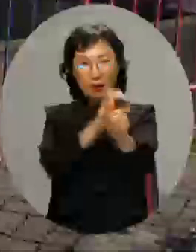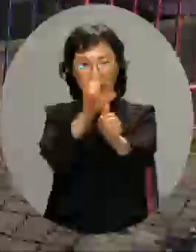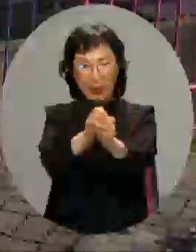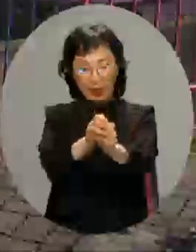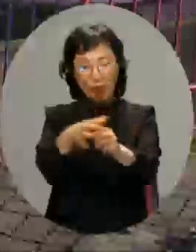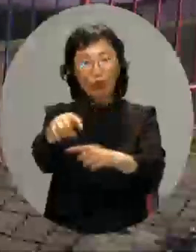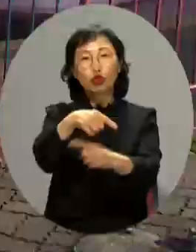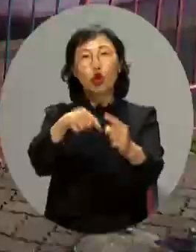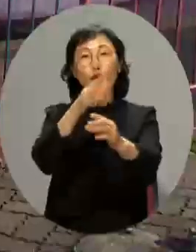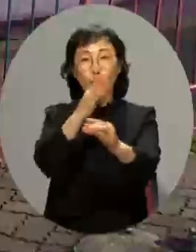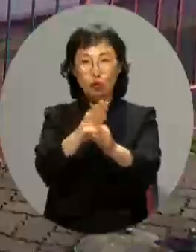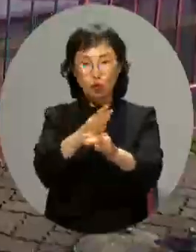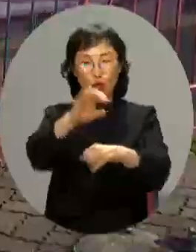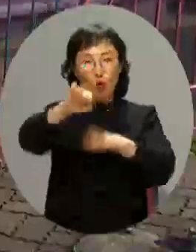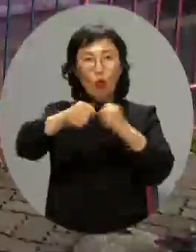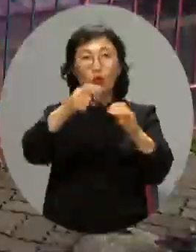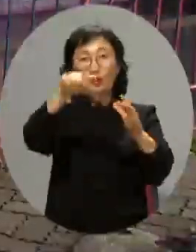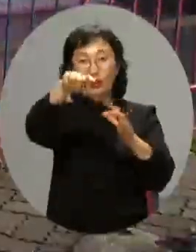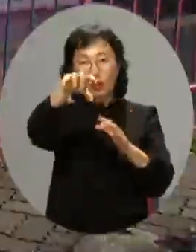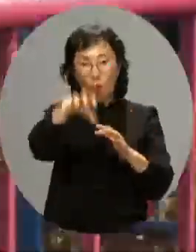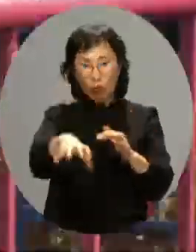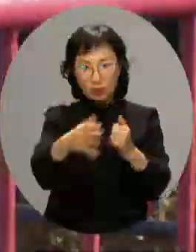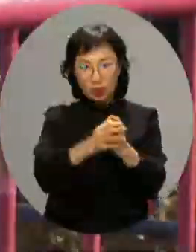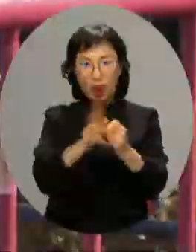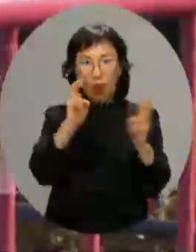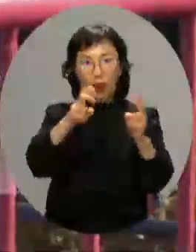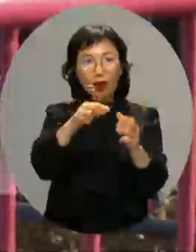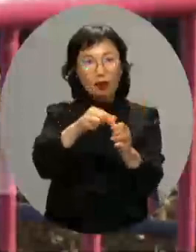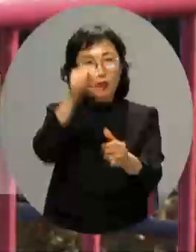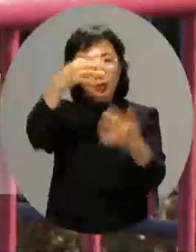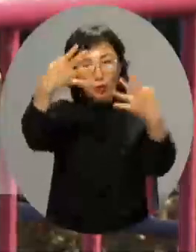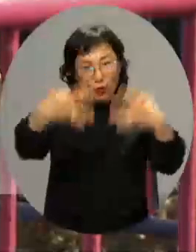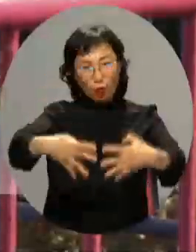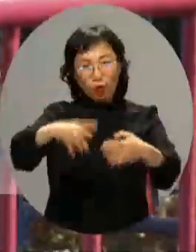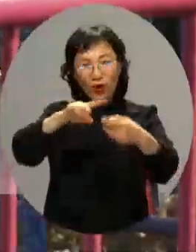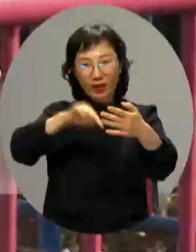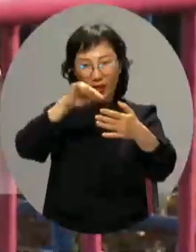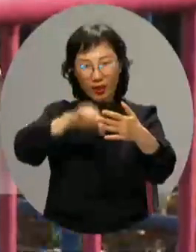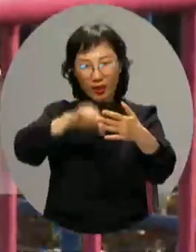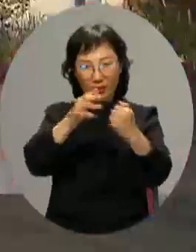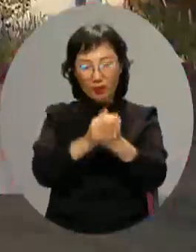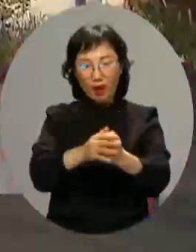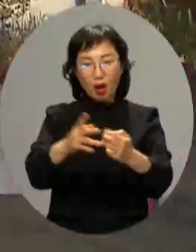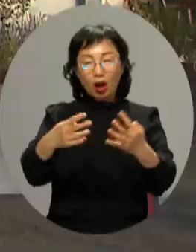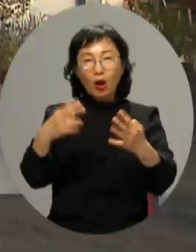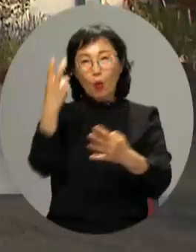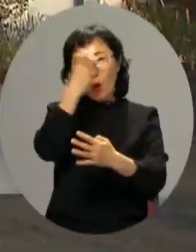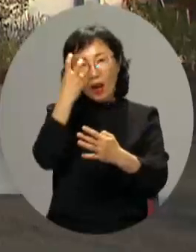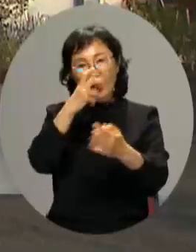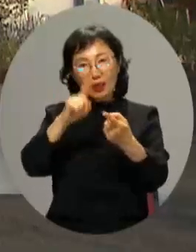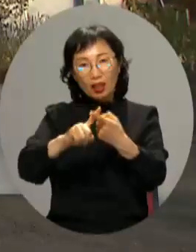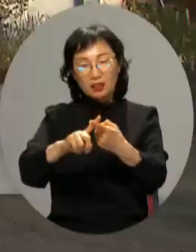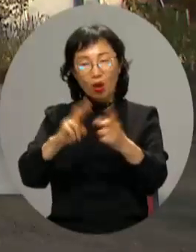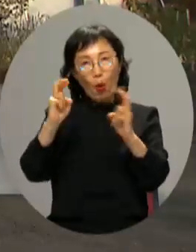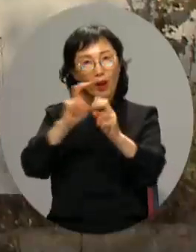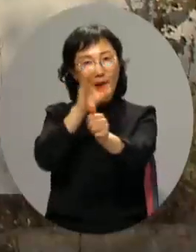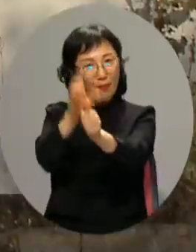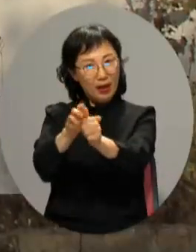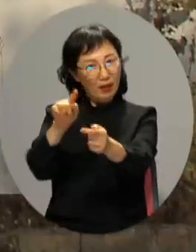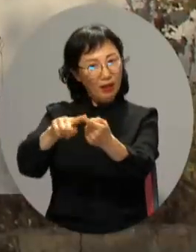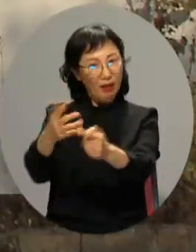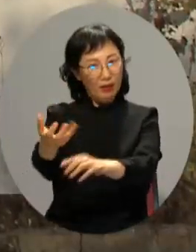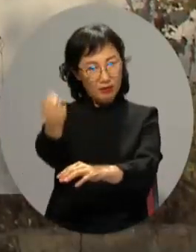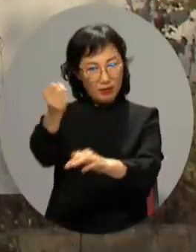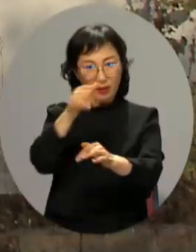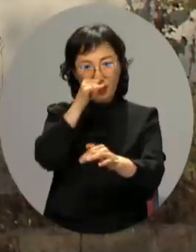있습니다. 동물원은 업체 선정 조건에 유지관리는 업체의 책임으로 명시했고 단연간 계약은 특혜일